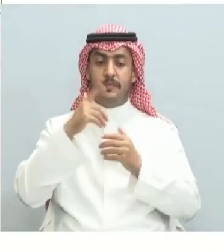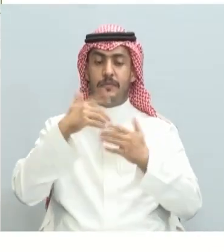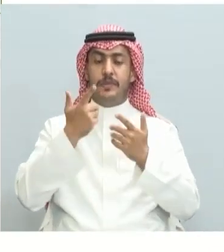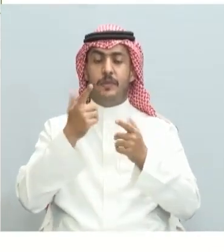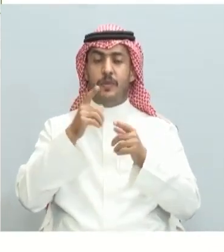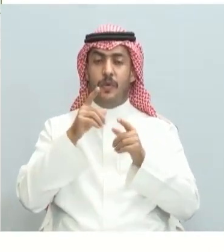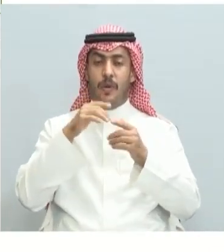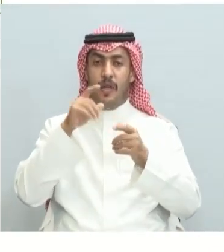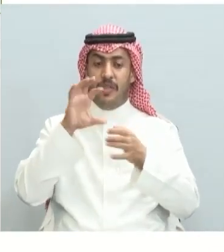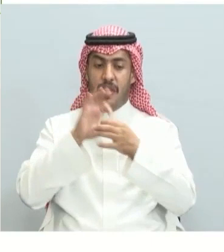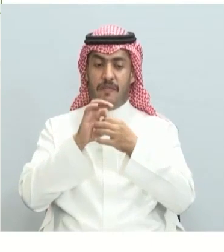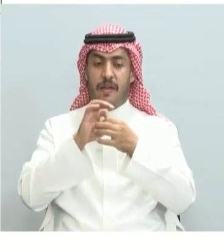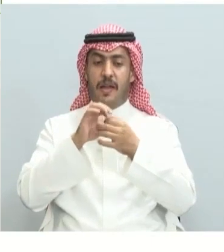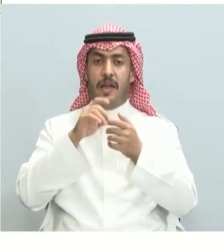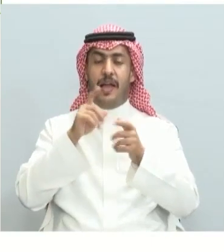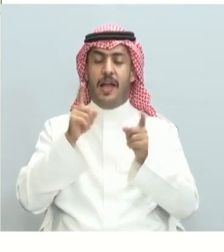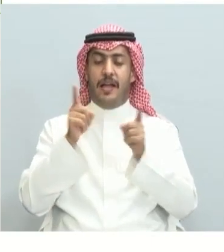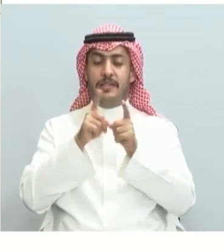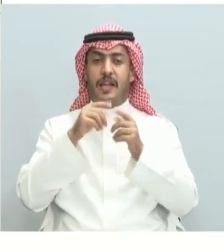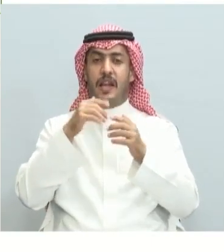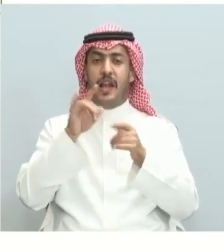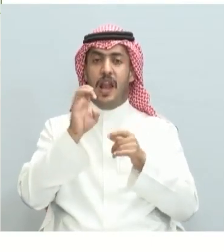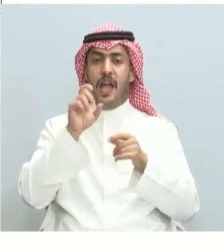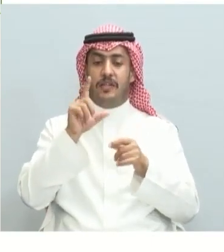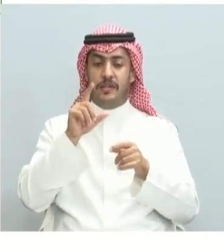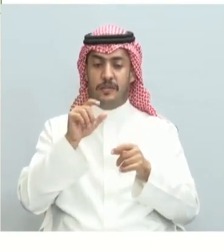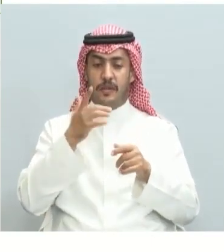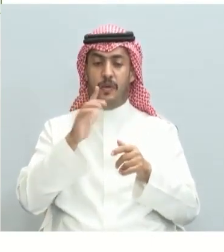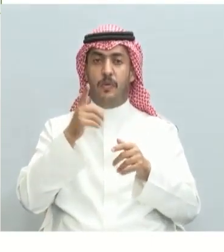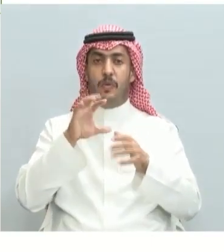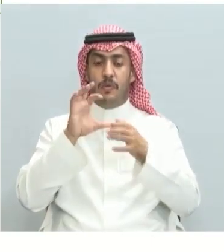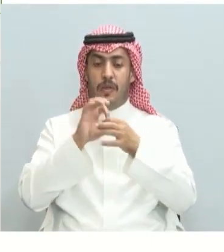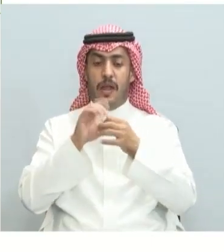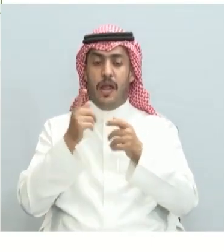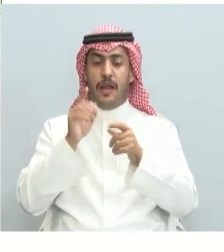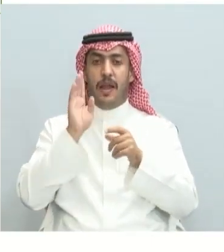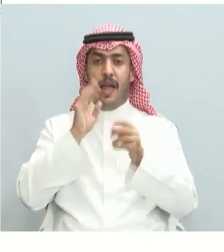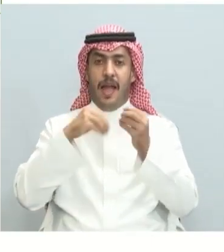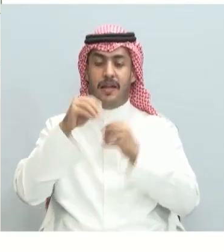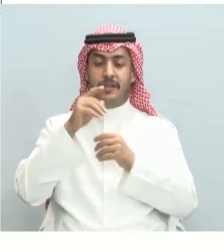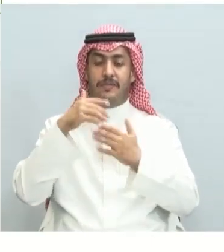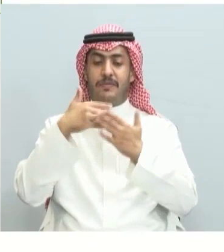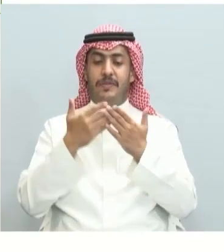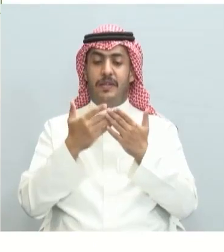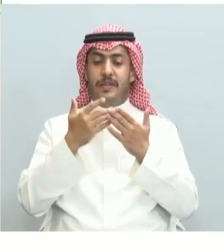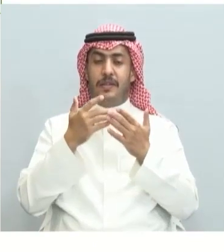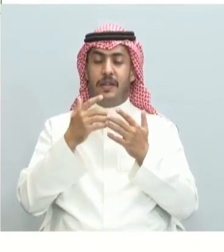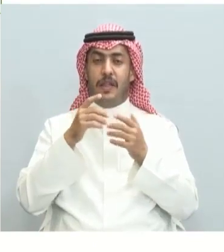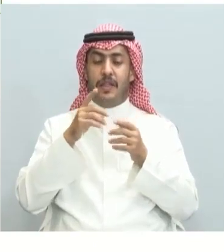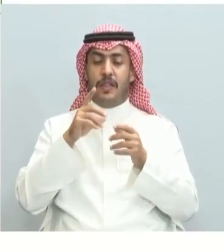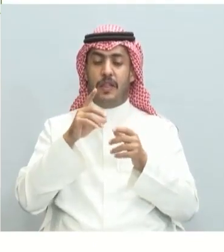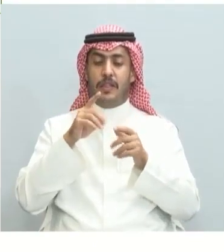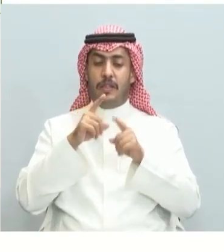قصيره الاجل ومعدلات العائد على سندات طويله الاجل طبقا لما هو مبين في الشكل 2